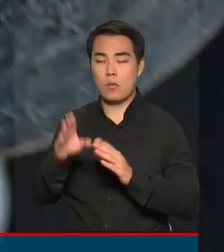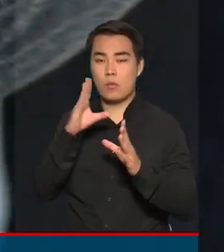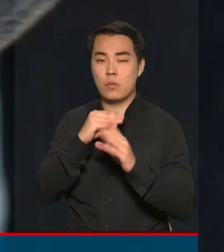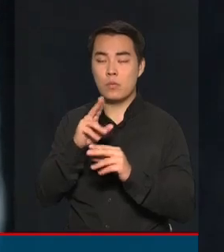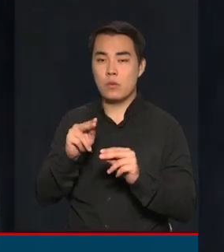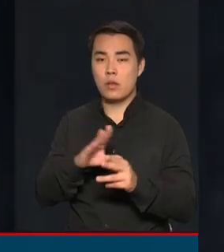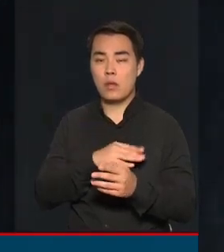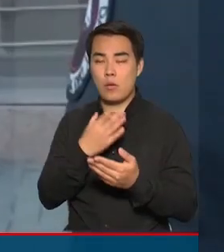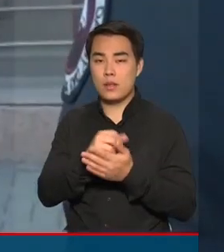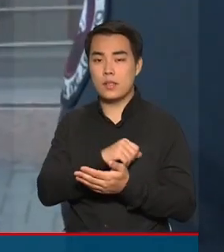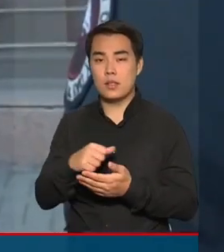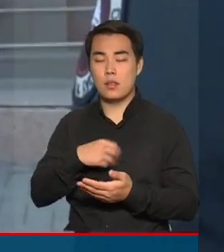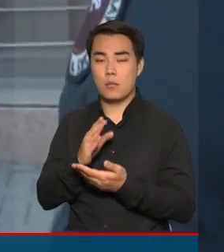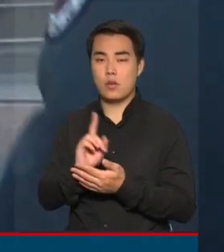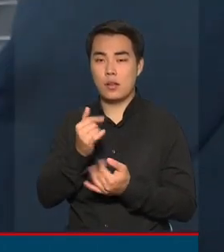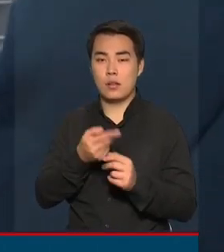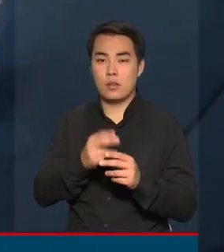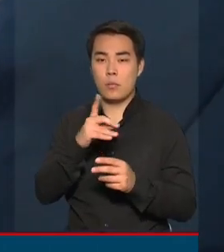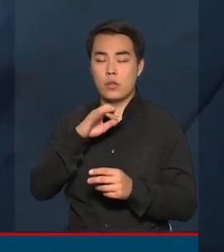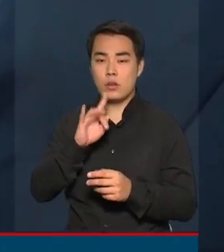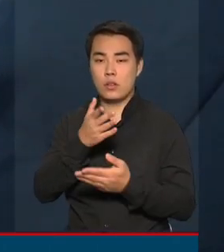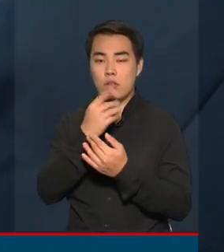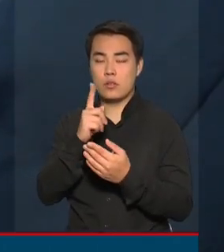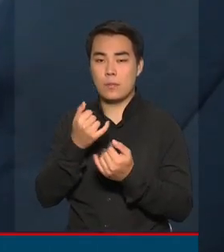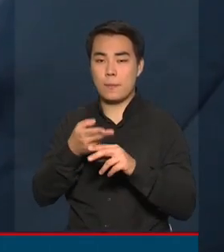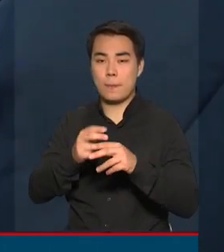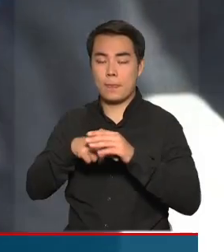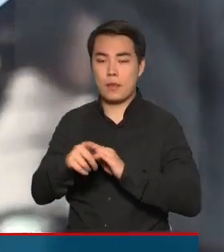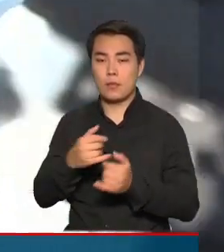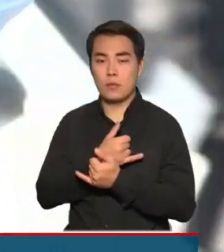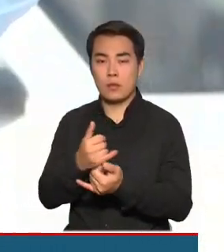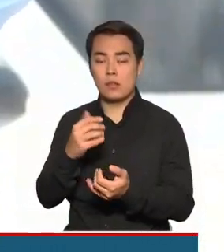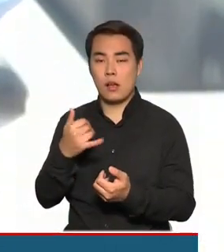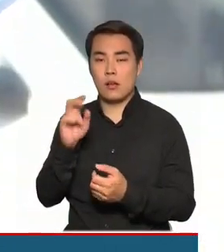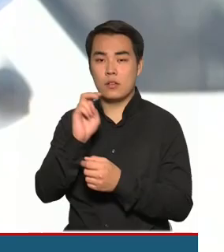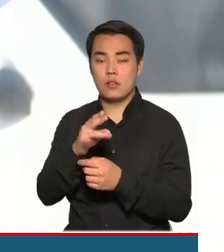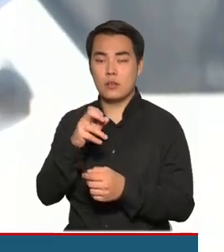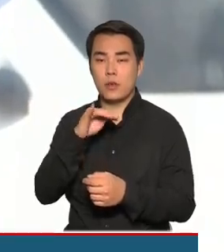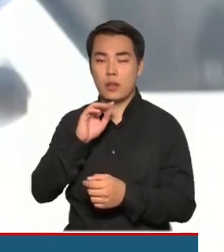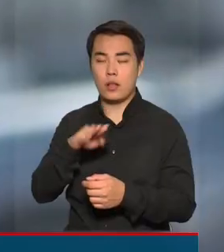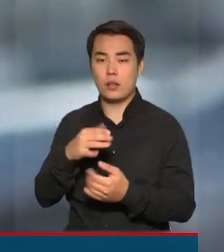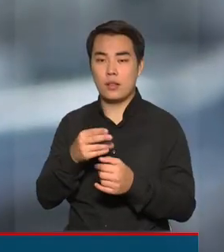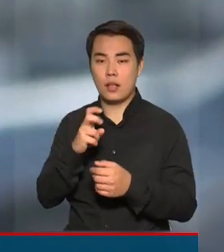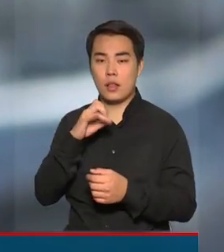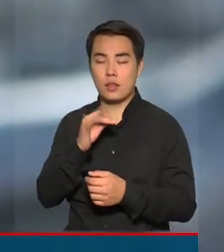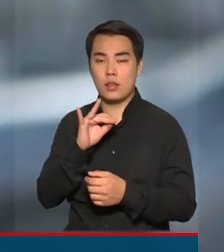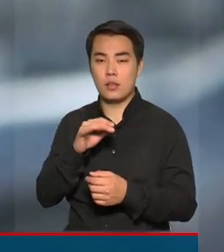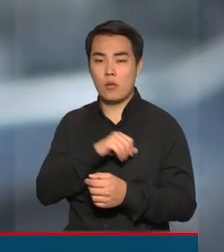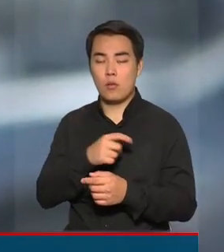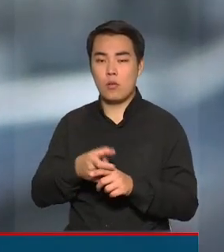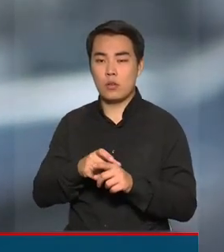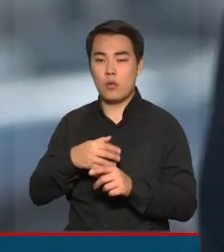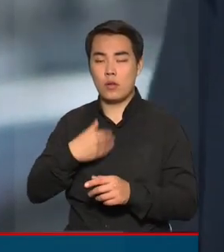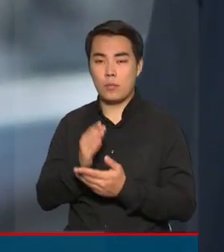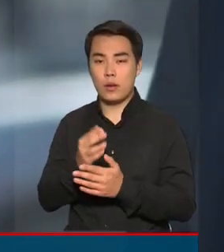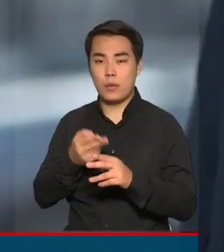наш герой своими силами. У него нет спонсоров или влиятельных покровителей. Посещать чемпионаты накладно, но очень хочется. Так вера в